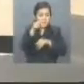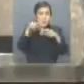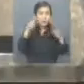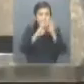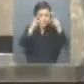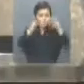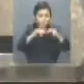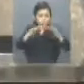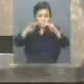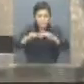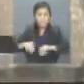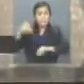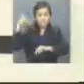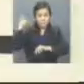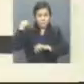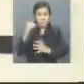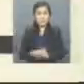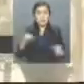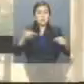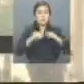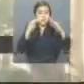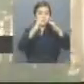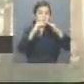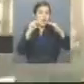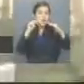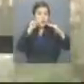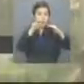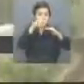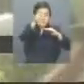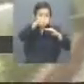เพื่อพ่นละอองน้ำจากบนหลังคารวมถึงทางเดินเท้าและส